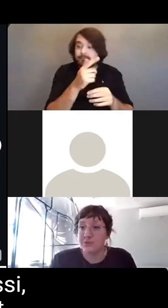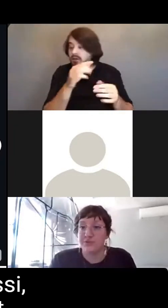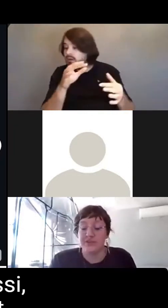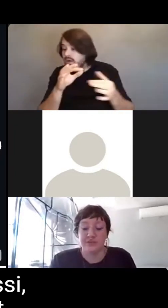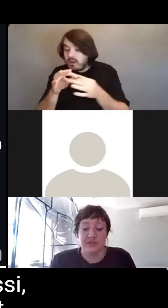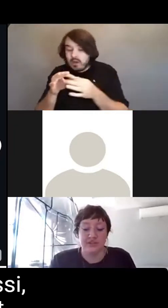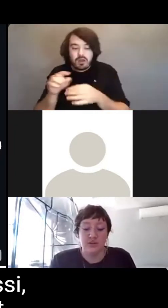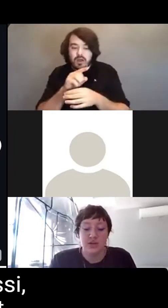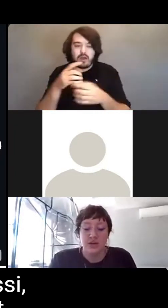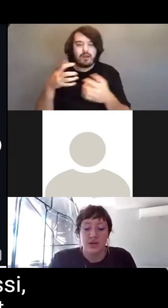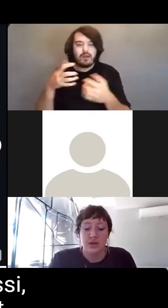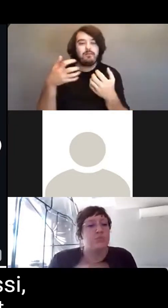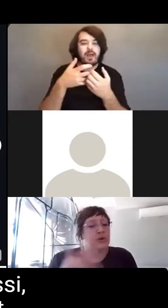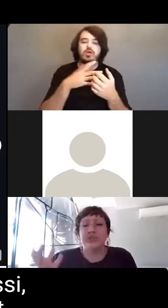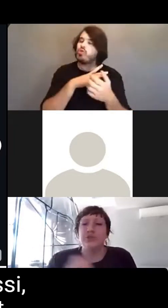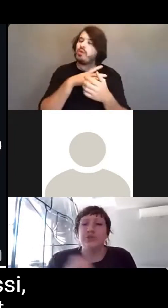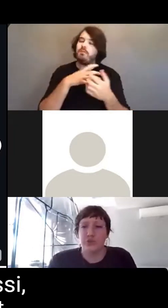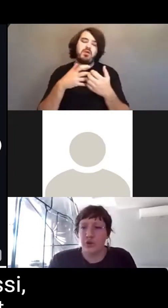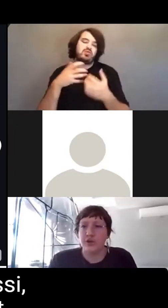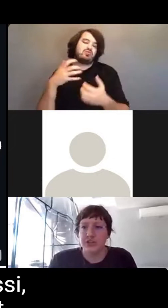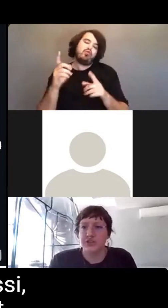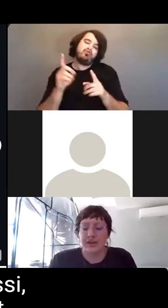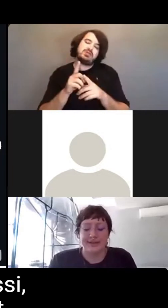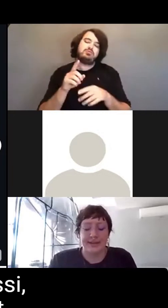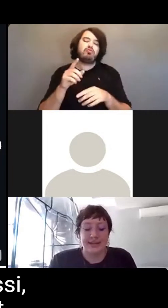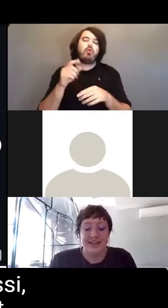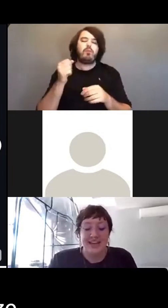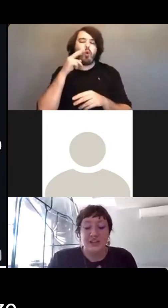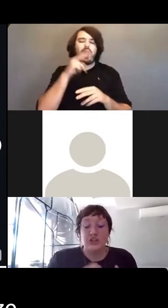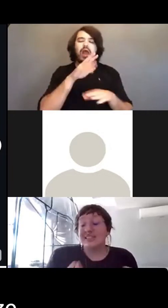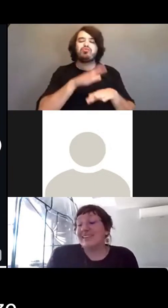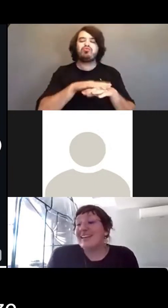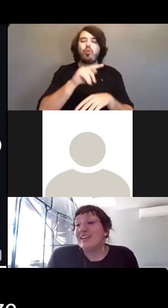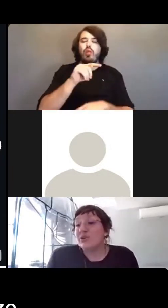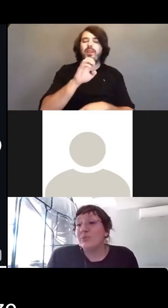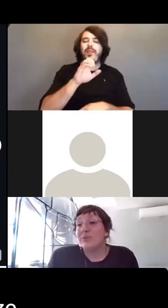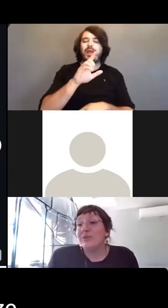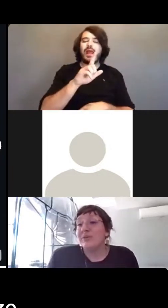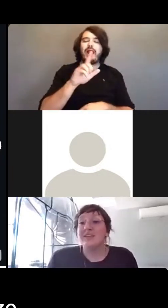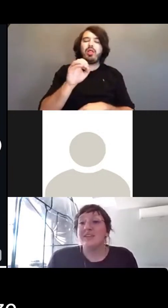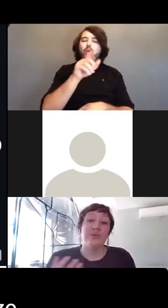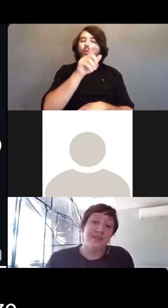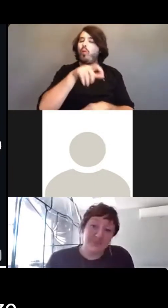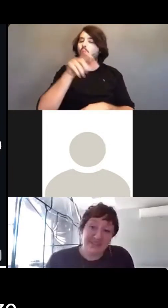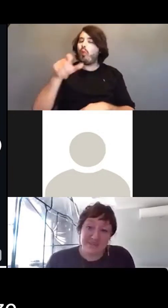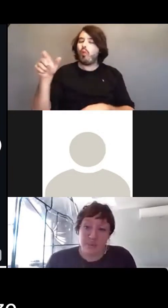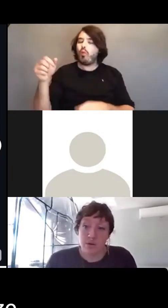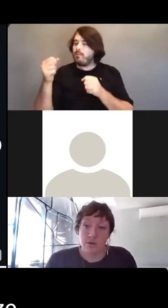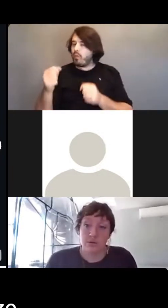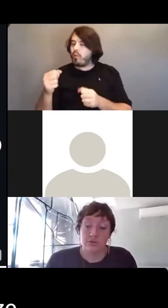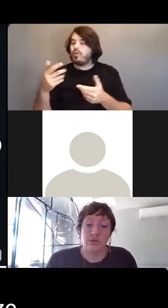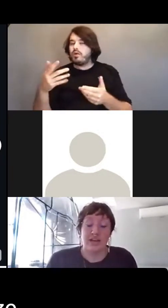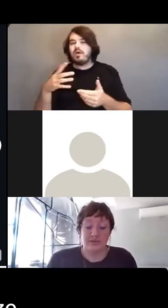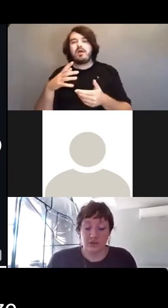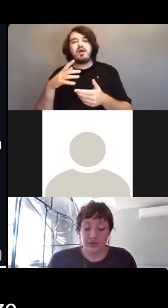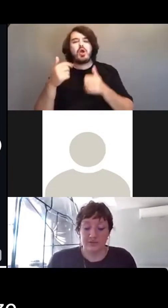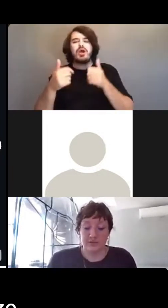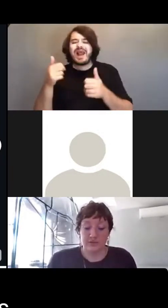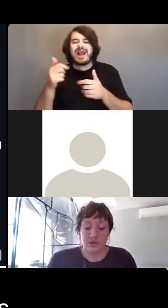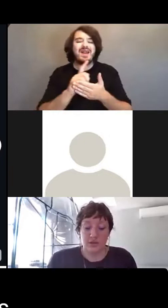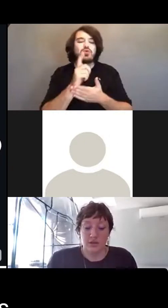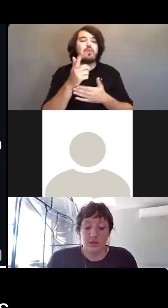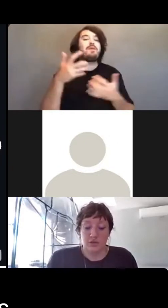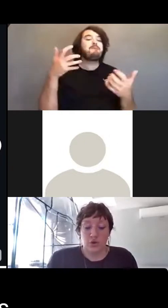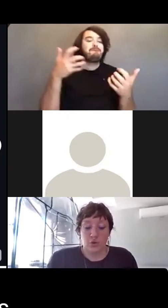aussi, vous pouvez vérifier ça, mais aussi juste une recherche sur Internet, il y a certains légumes qui ne bénéficient pas de la